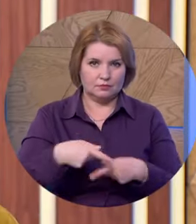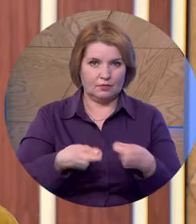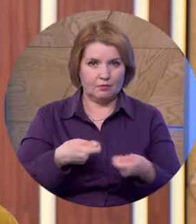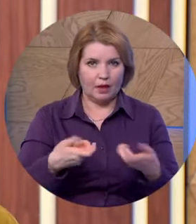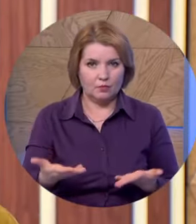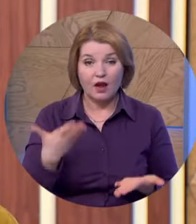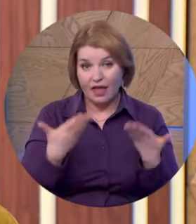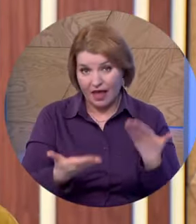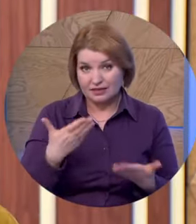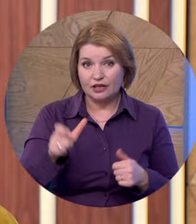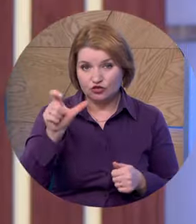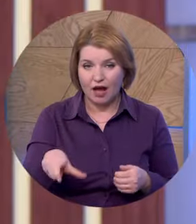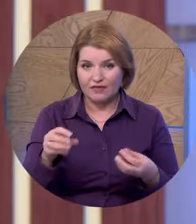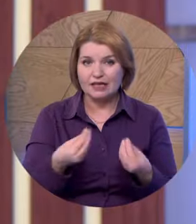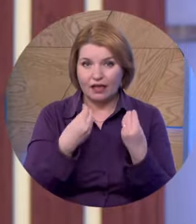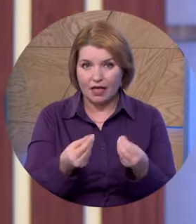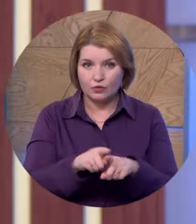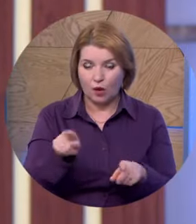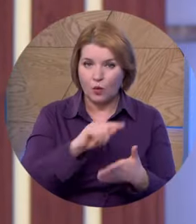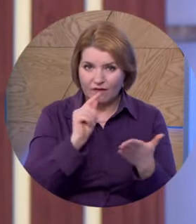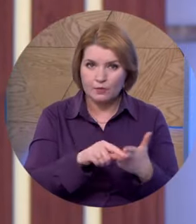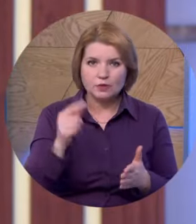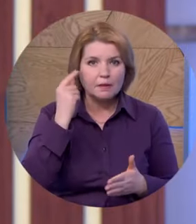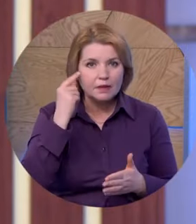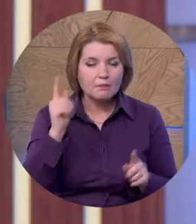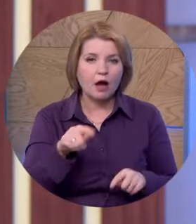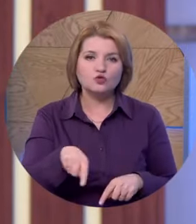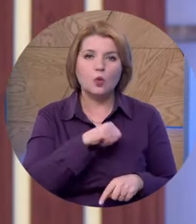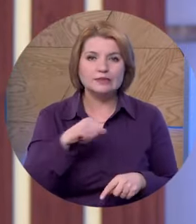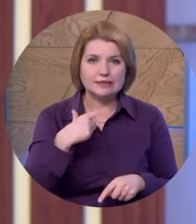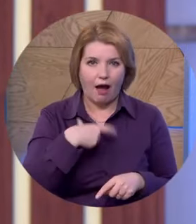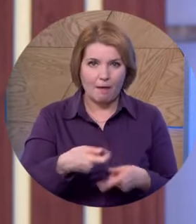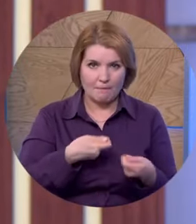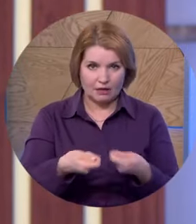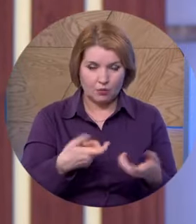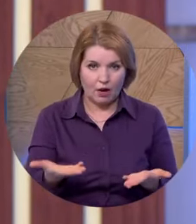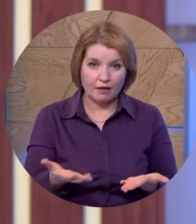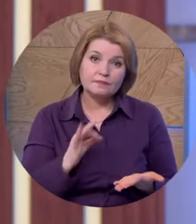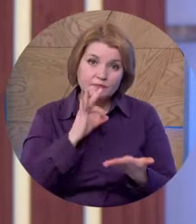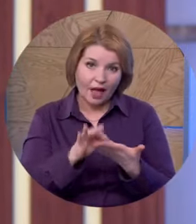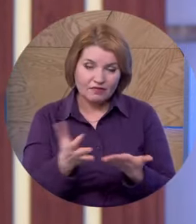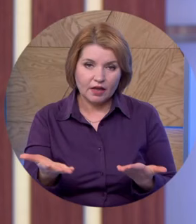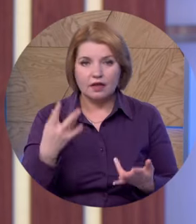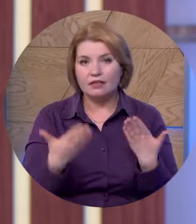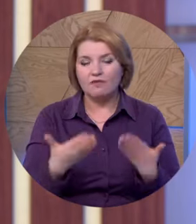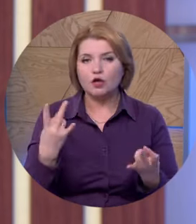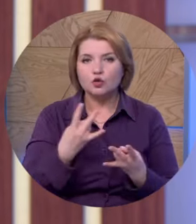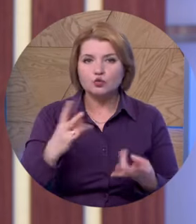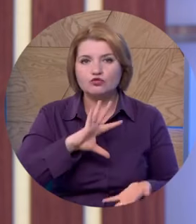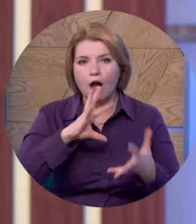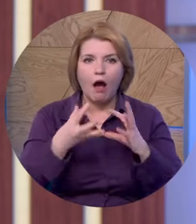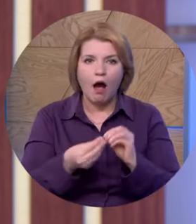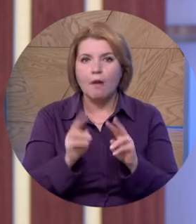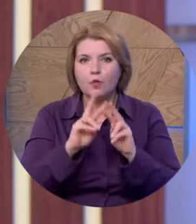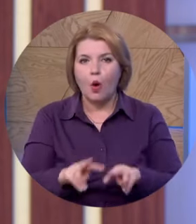Если человек задает вопрос, понимая, что он манипулятор, и говорит, как ему быть, ответить на этот вопрос можете только вы. Вам надо, наверное, попробовать проанализировать, в каких ситуациях